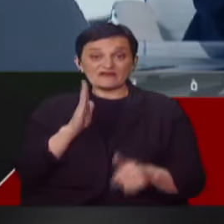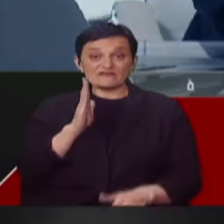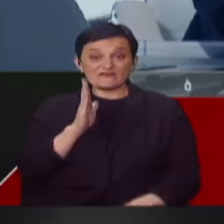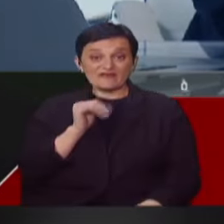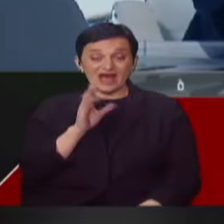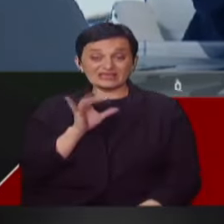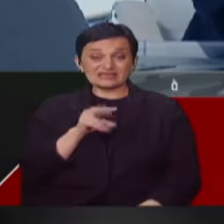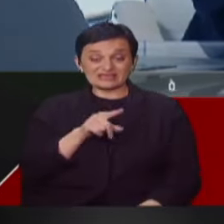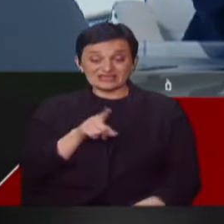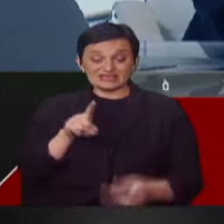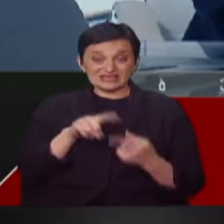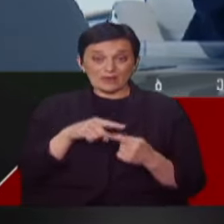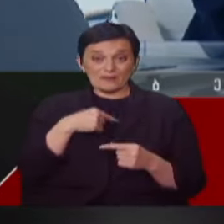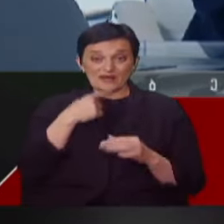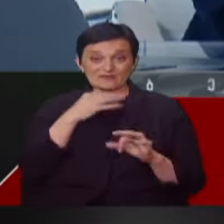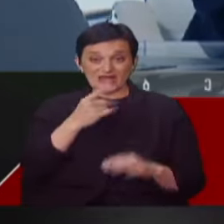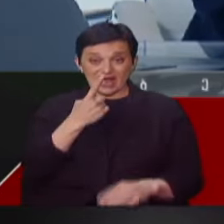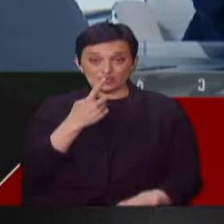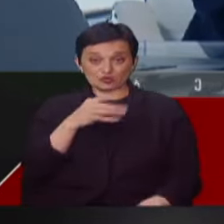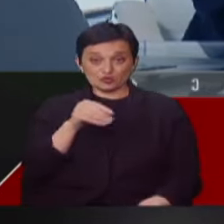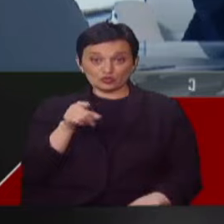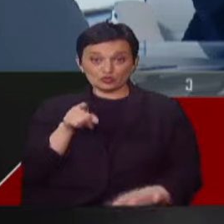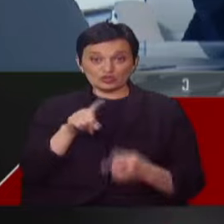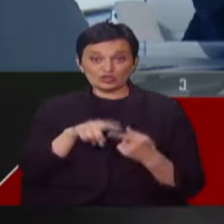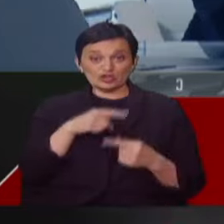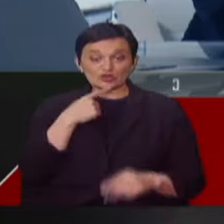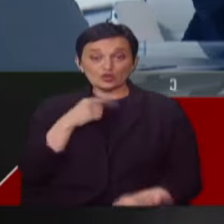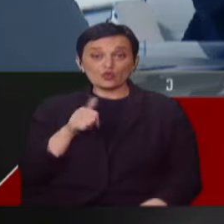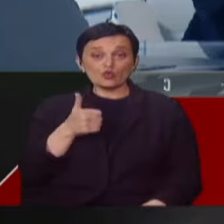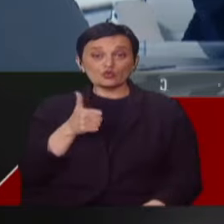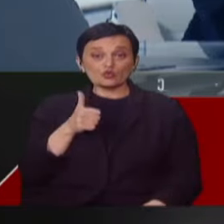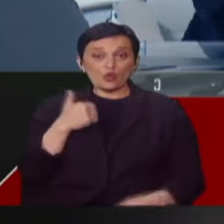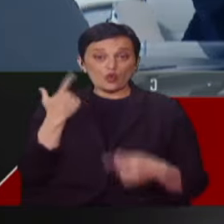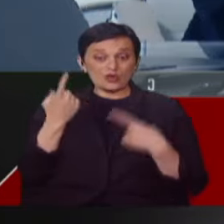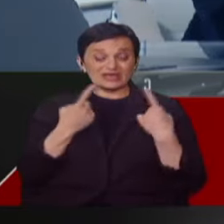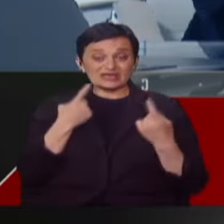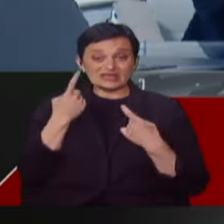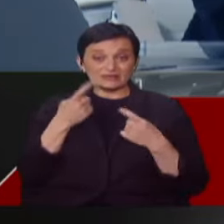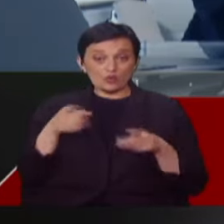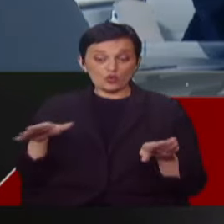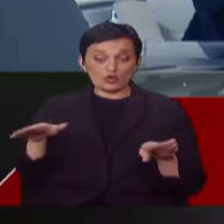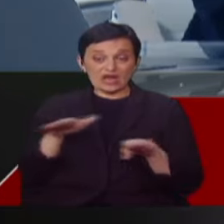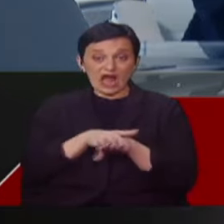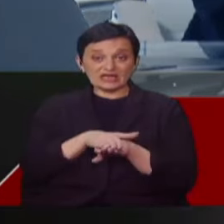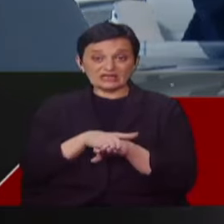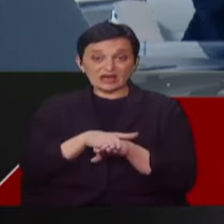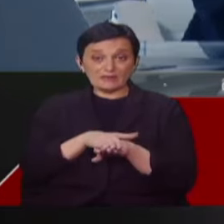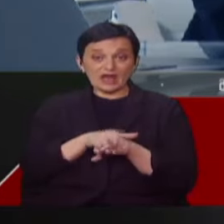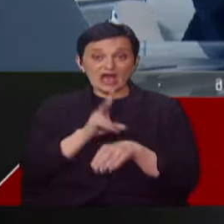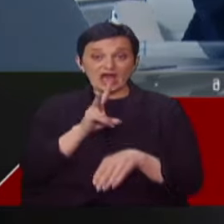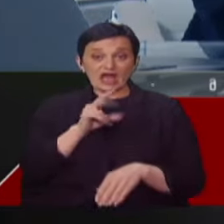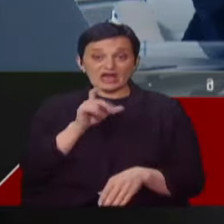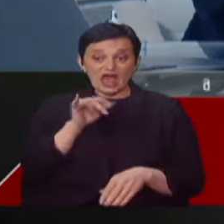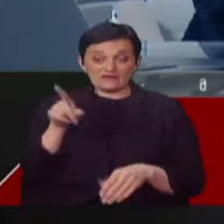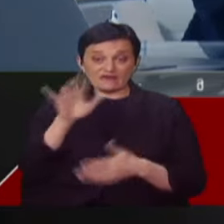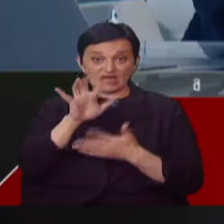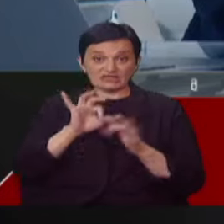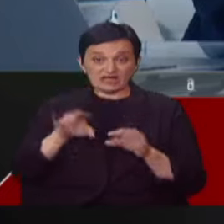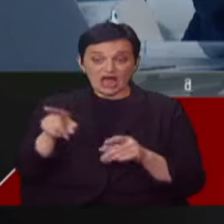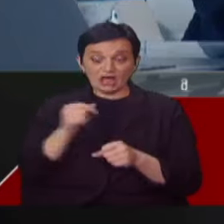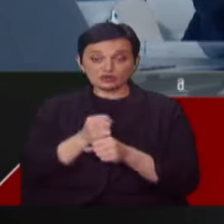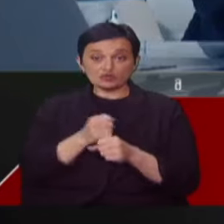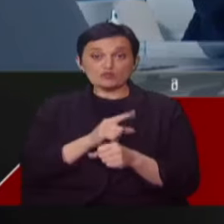ამასთან დაკავშირებითაც გეტყვით ერთი წუთით, ამასთან დაკავშირებით, აი როგორი ინფორმაციული გადაფარვა, რომ ლევანს ასეთი განცხადება გაკეთებული